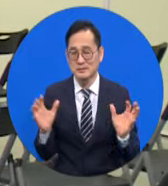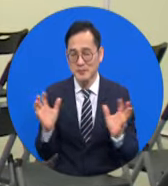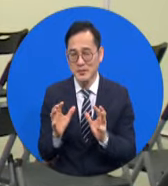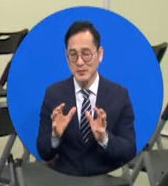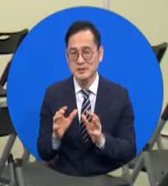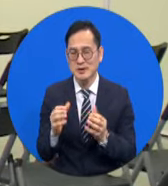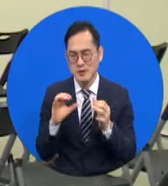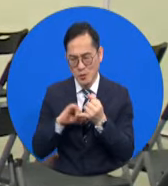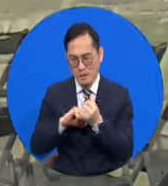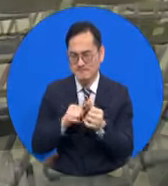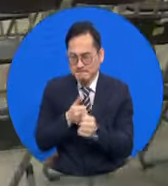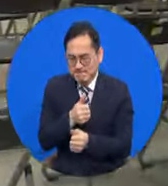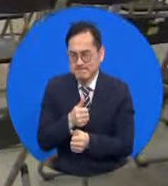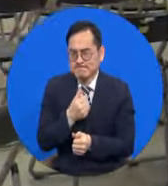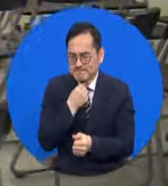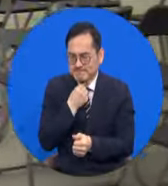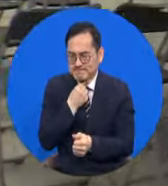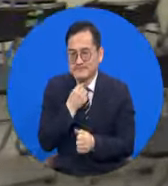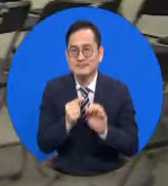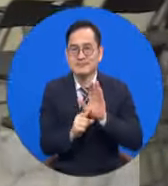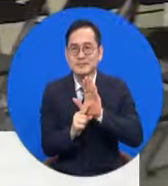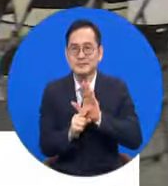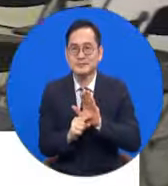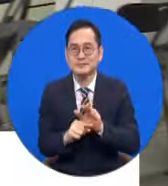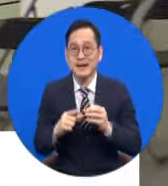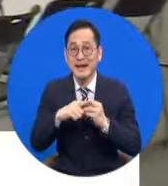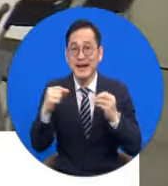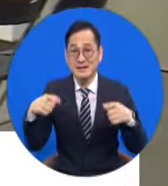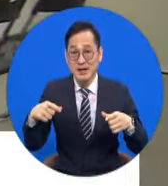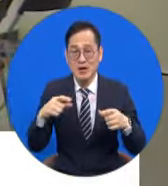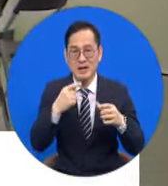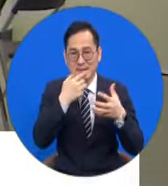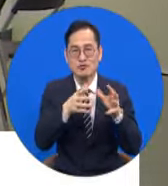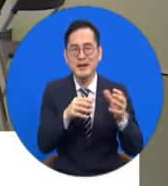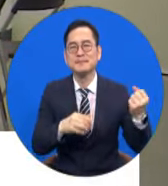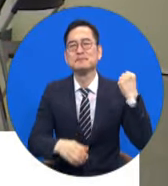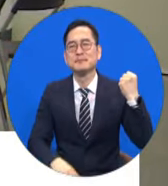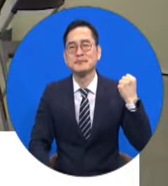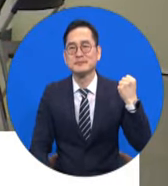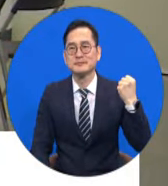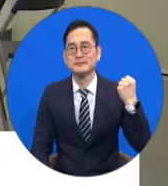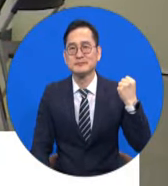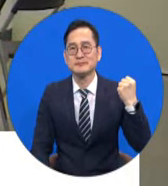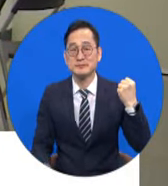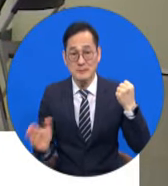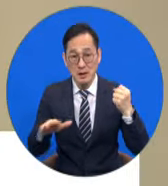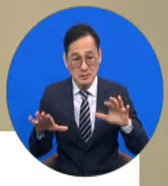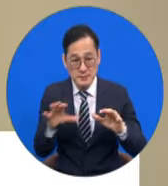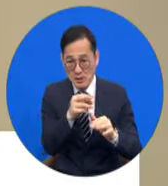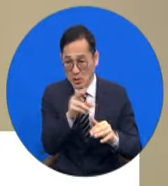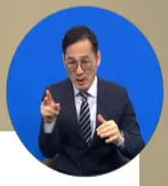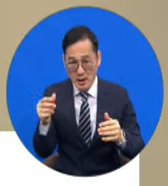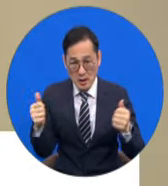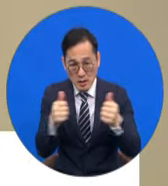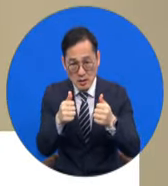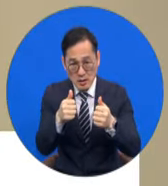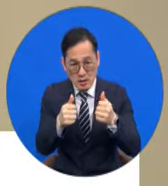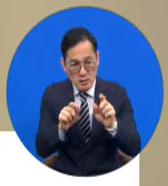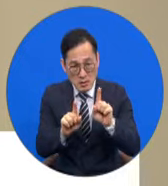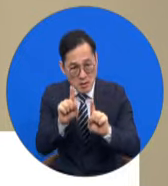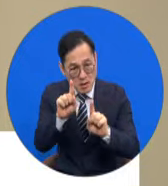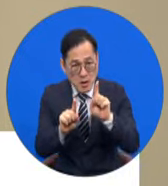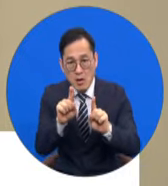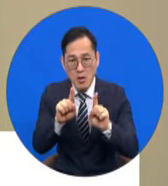있습니다. 계양을은 전통적으로 야권의 텃밭으로 분류됩니다. 하지만 두 여야 잠룡이 맞붙으면서